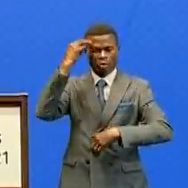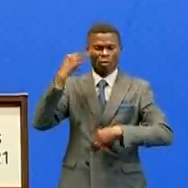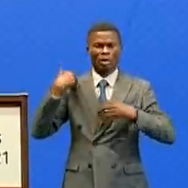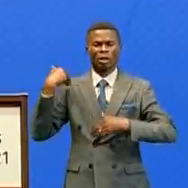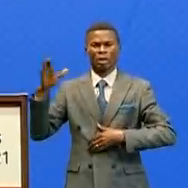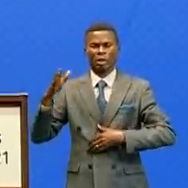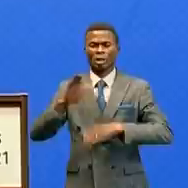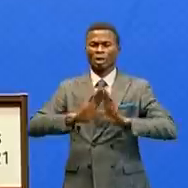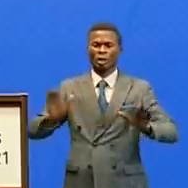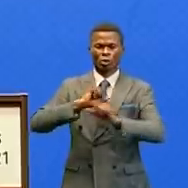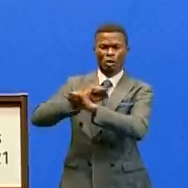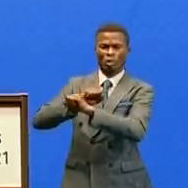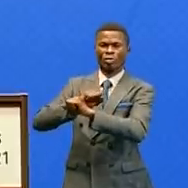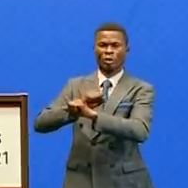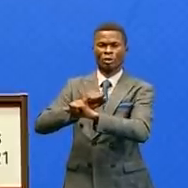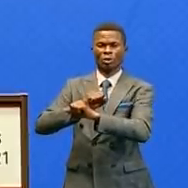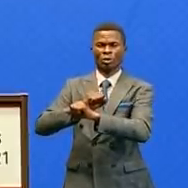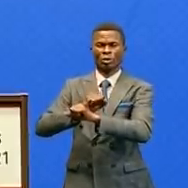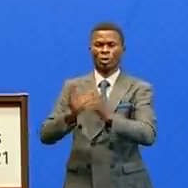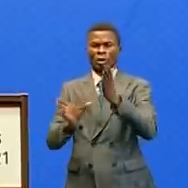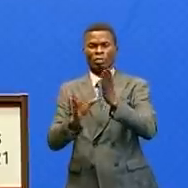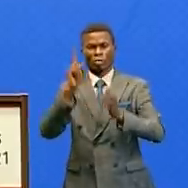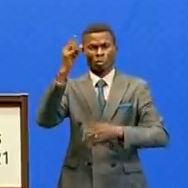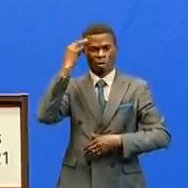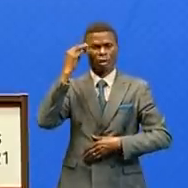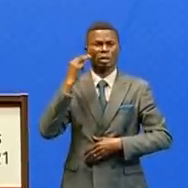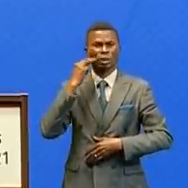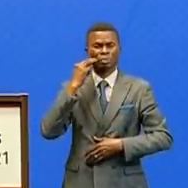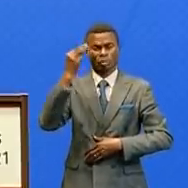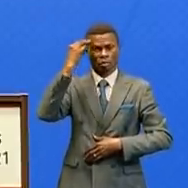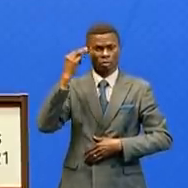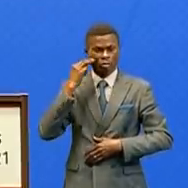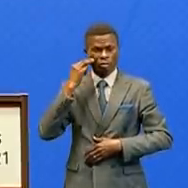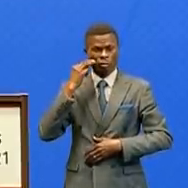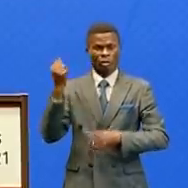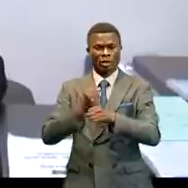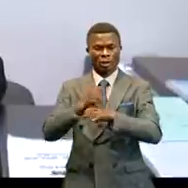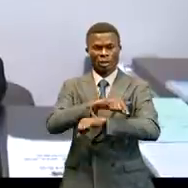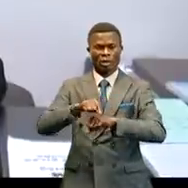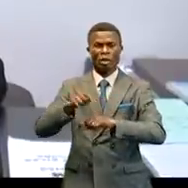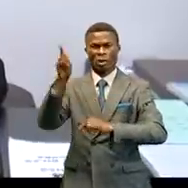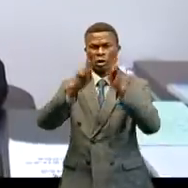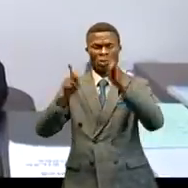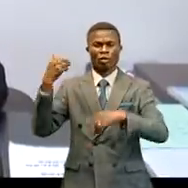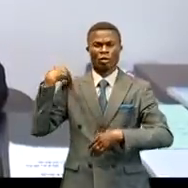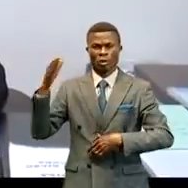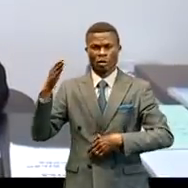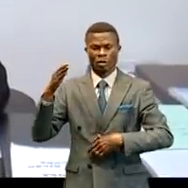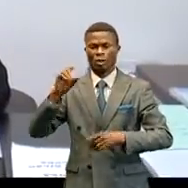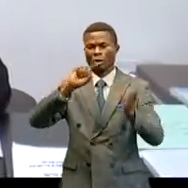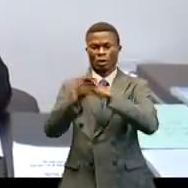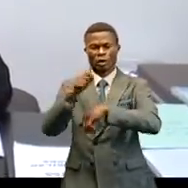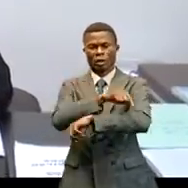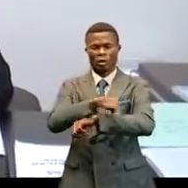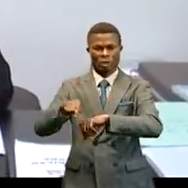publique, hygiène et prévention. Le vice-premier ministre, ministre de la fonction publique, modernisation de